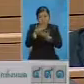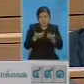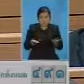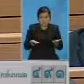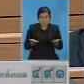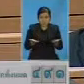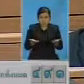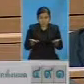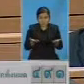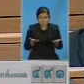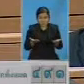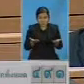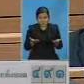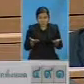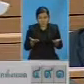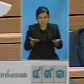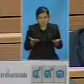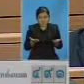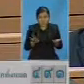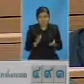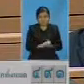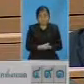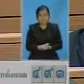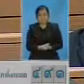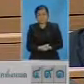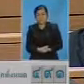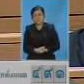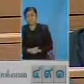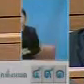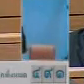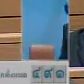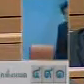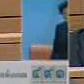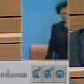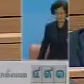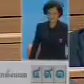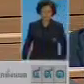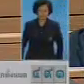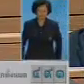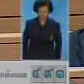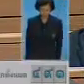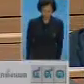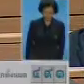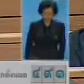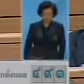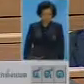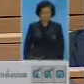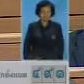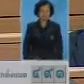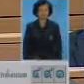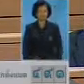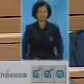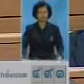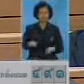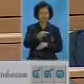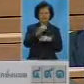ต้องยืนในราคานี้เรื่องราคายางพาราวันนี้ประชาชนเขาทวงถ